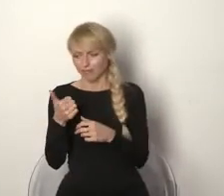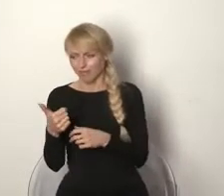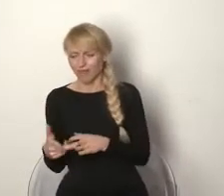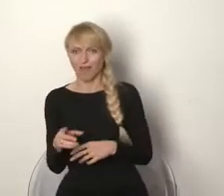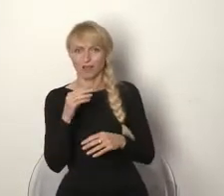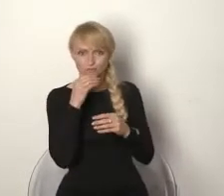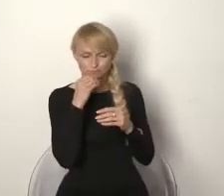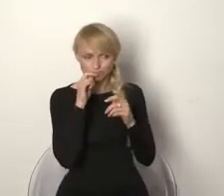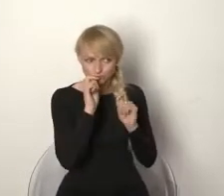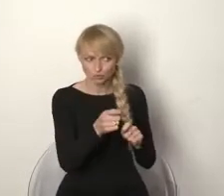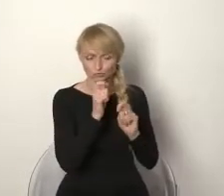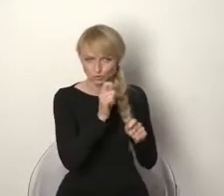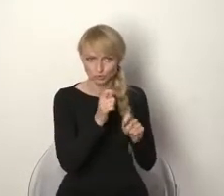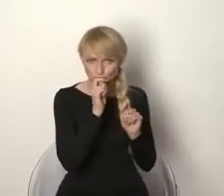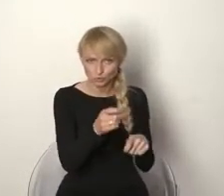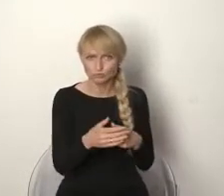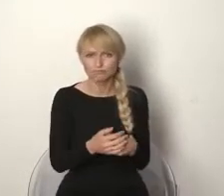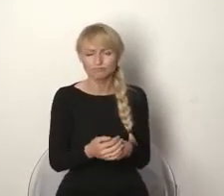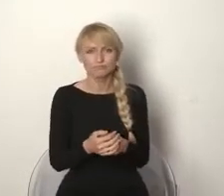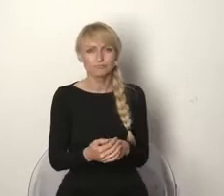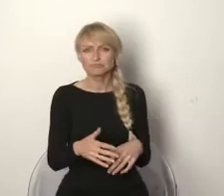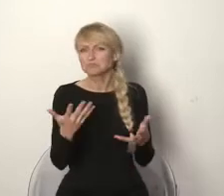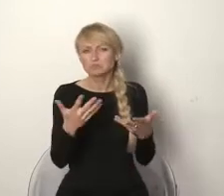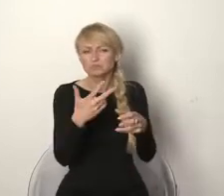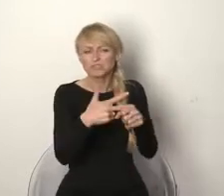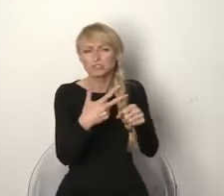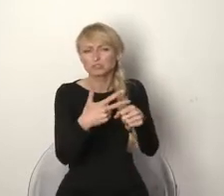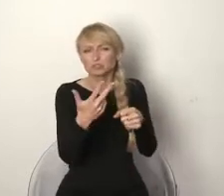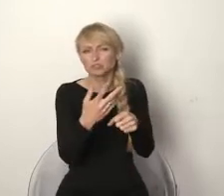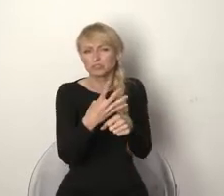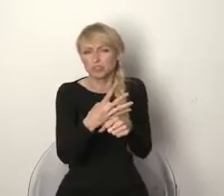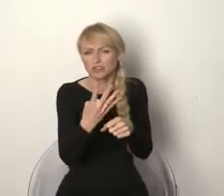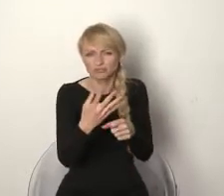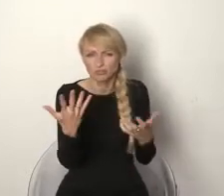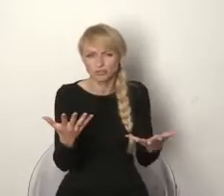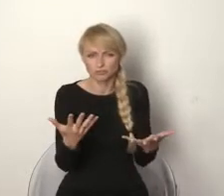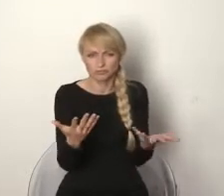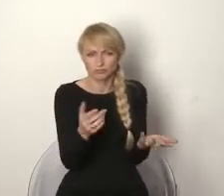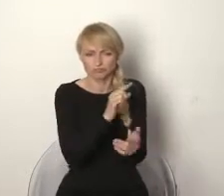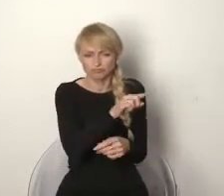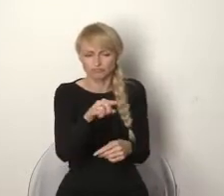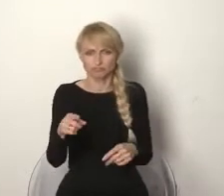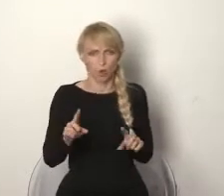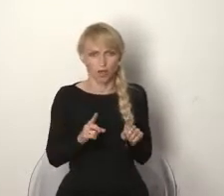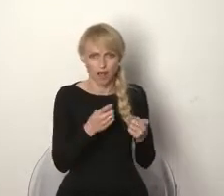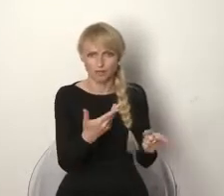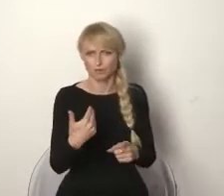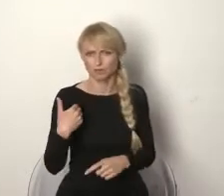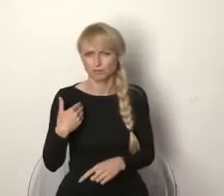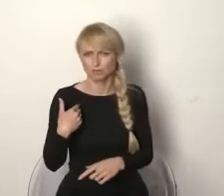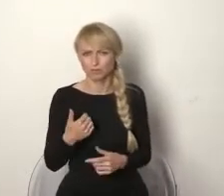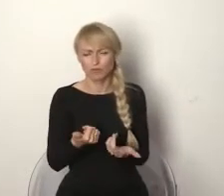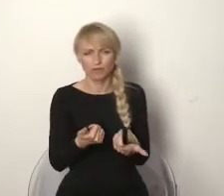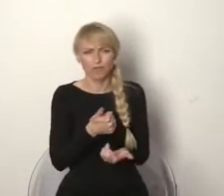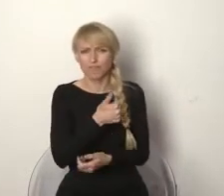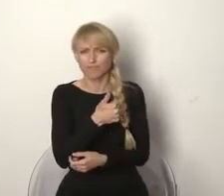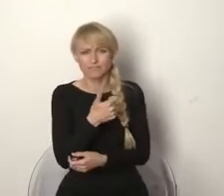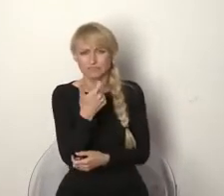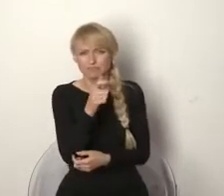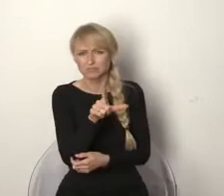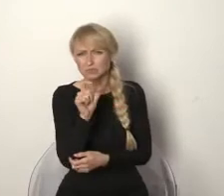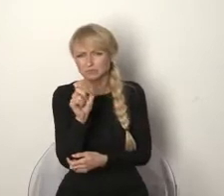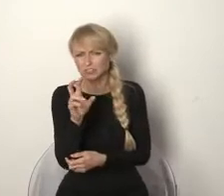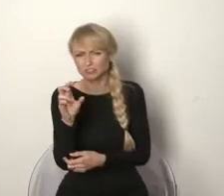pory przekazaliśmy kilkudziesięciu organizacjom kilkaset tysięcy sztuk odzieży. Troszeczkę nasycił się ten rynek, powiedzmy,